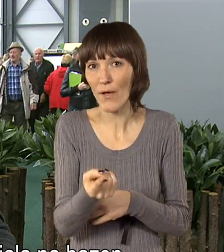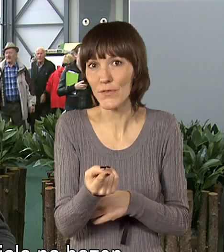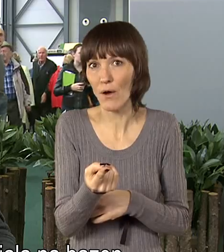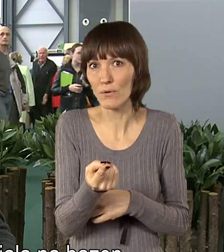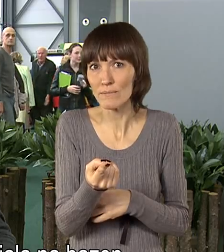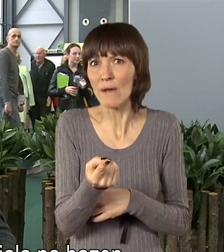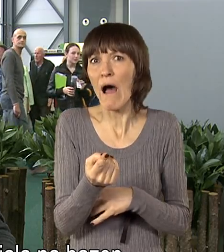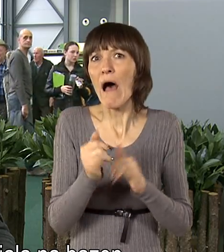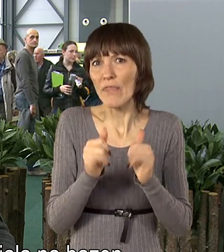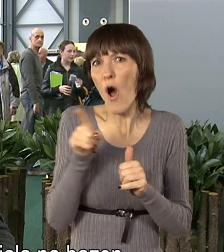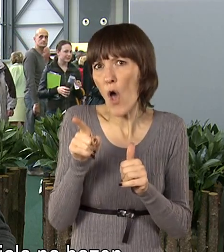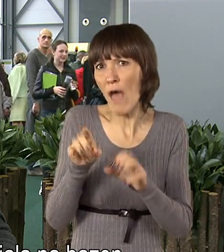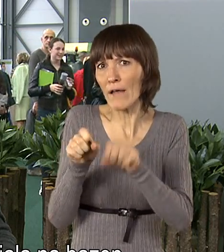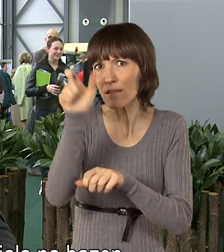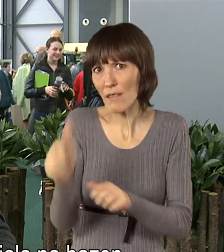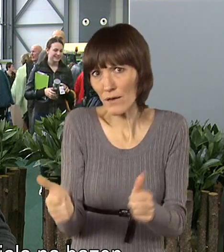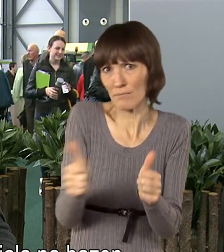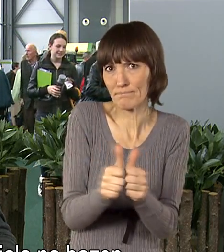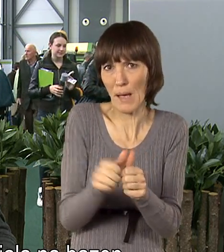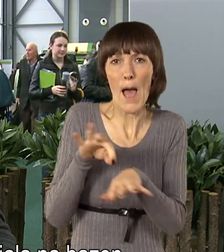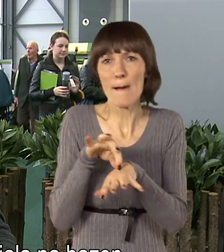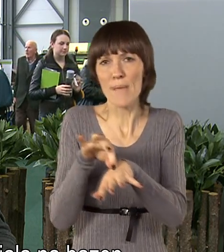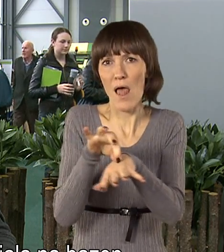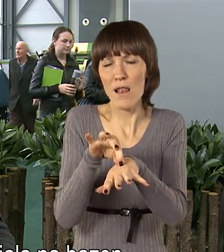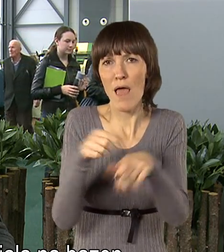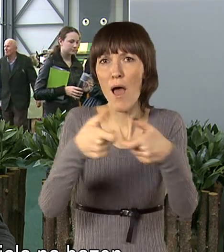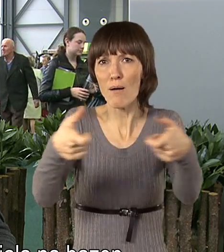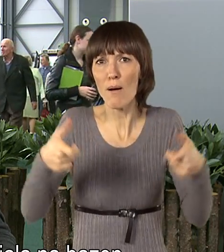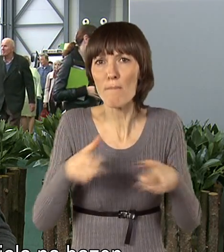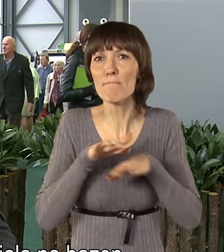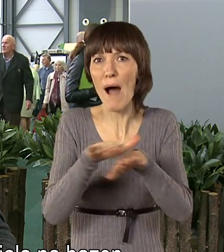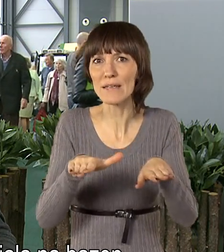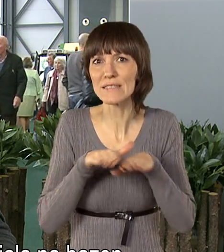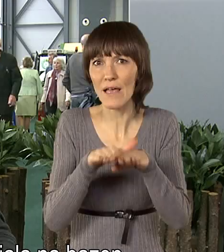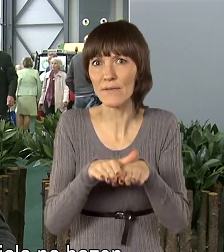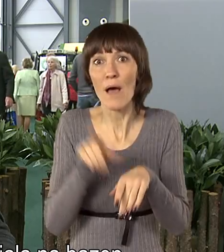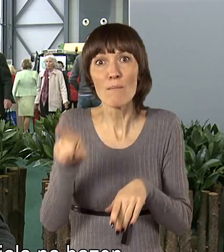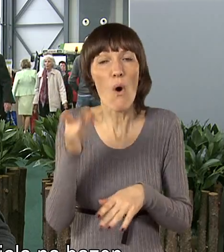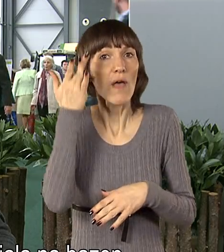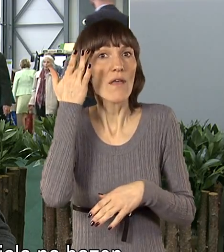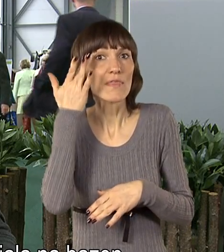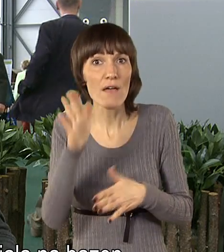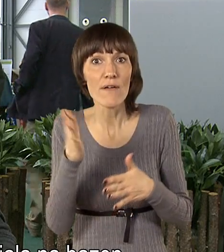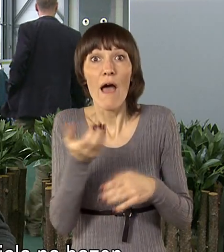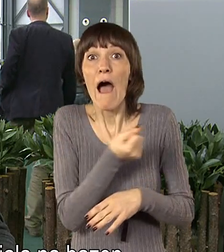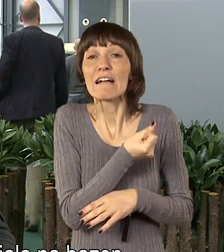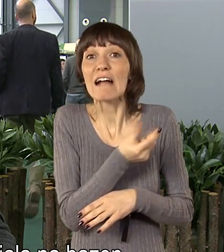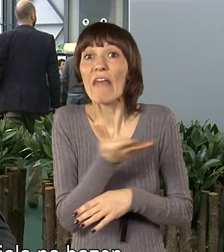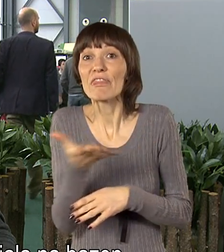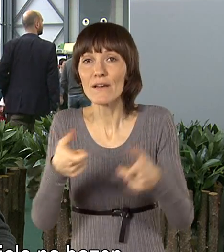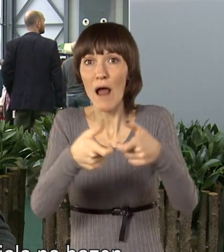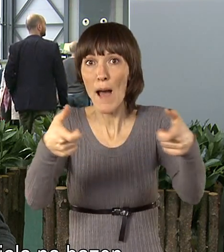da me trenerka peljala na bazen, ne, ampak enostavno ni vedela, v kateri